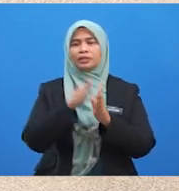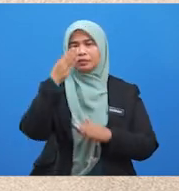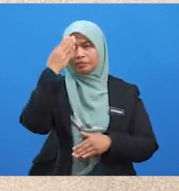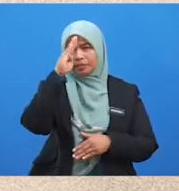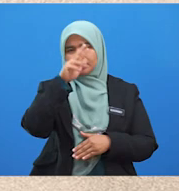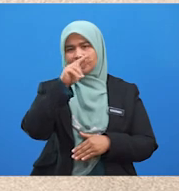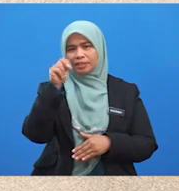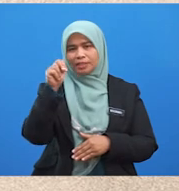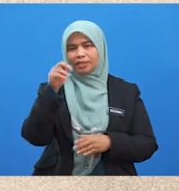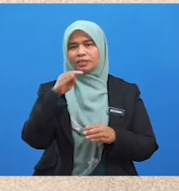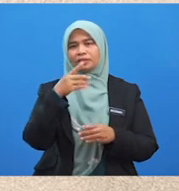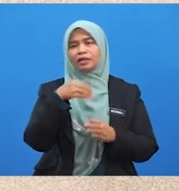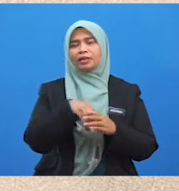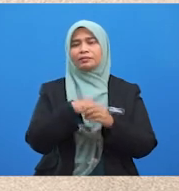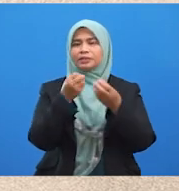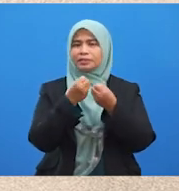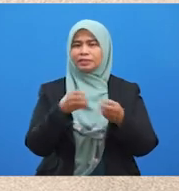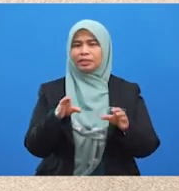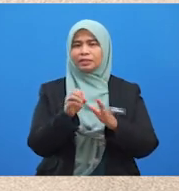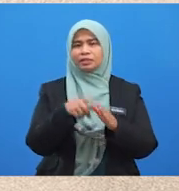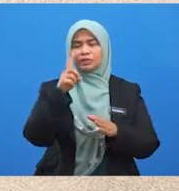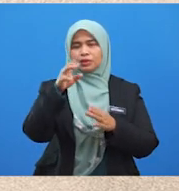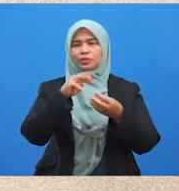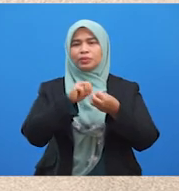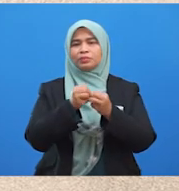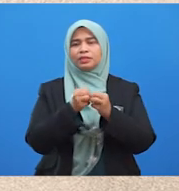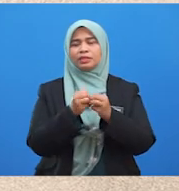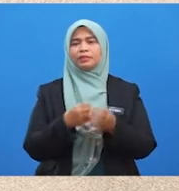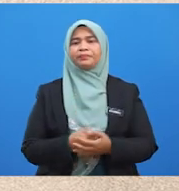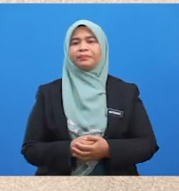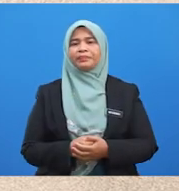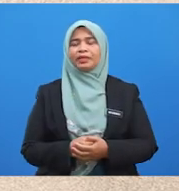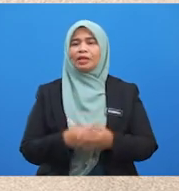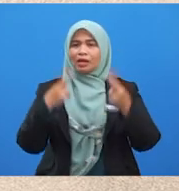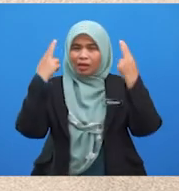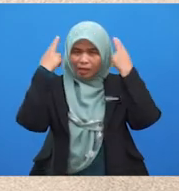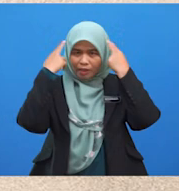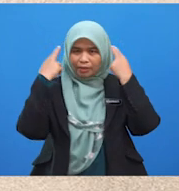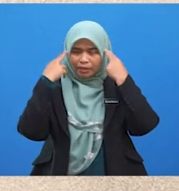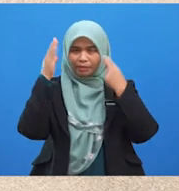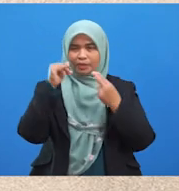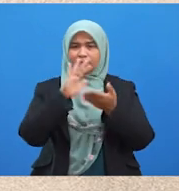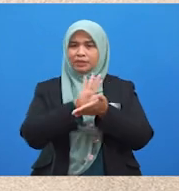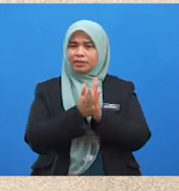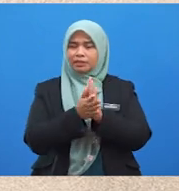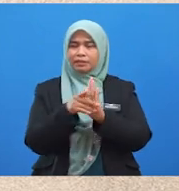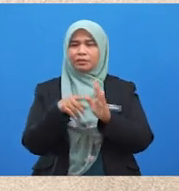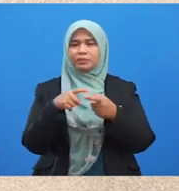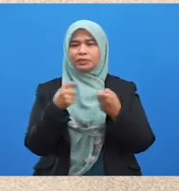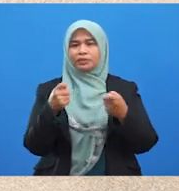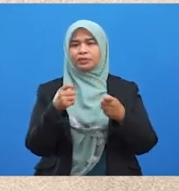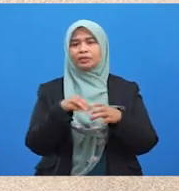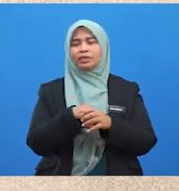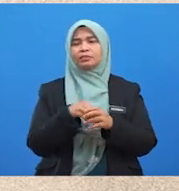menyelesaikan sesuatu masalah. Sebagai contoh, hakim yang menjadi pemutus dalam